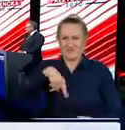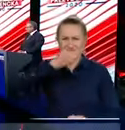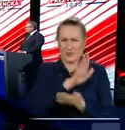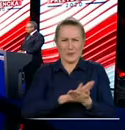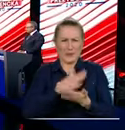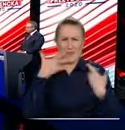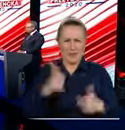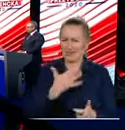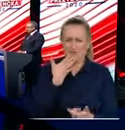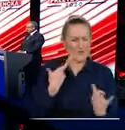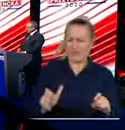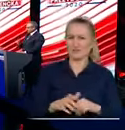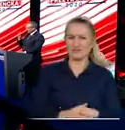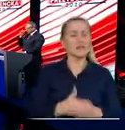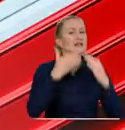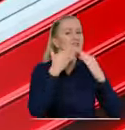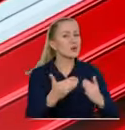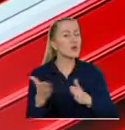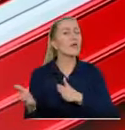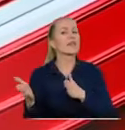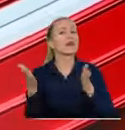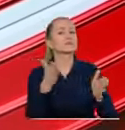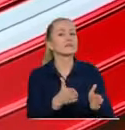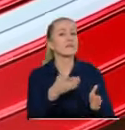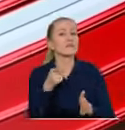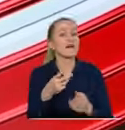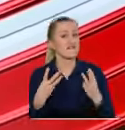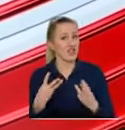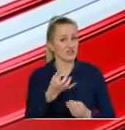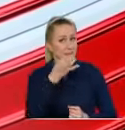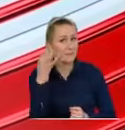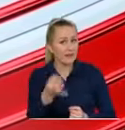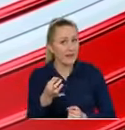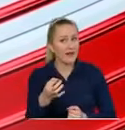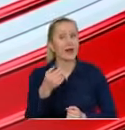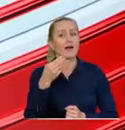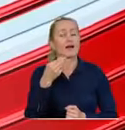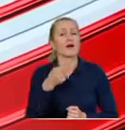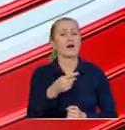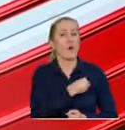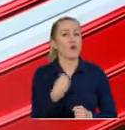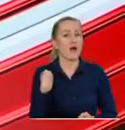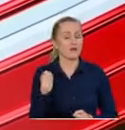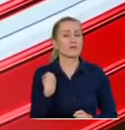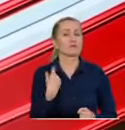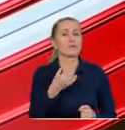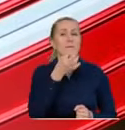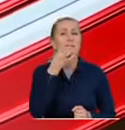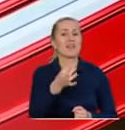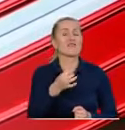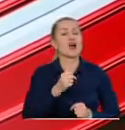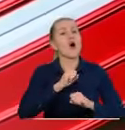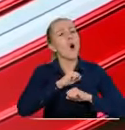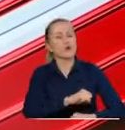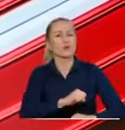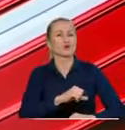ma być złoty. Bardzo dziękuję. Czas na kolejną odpowiedź. To jest ważne pytanie z punktu widzenia Polaków, z punktu widzenia odporności gospodarek,